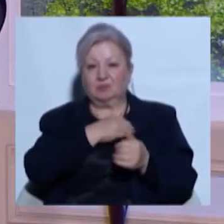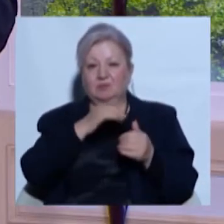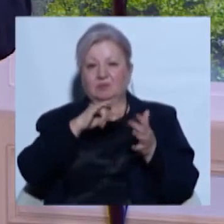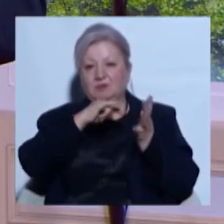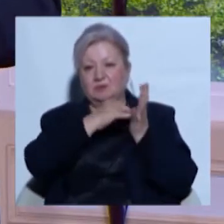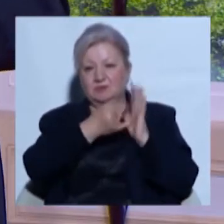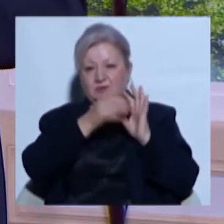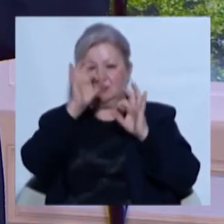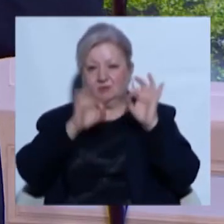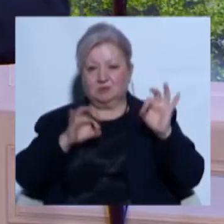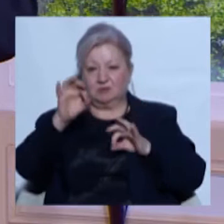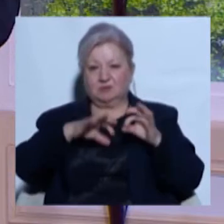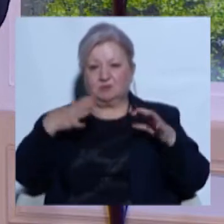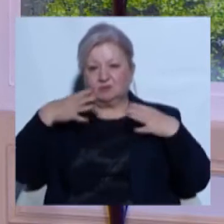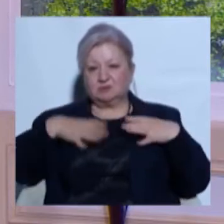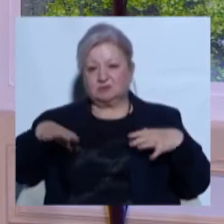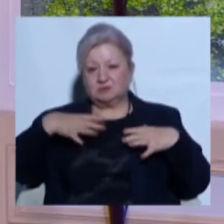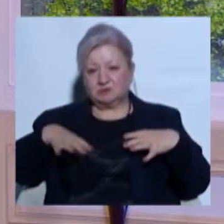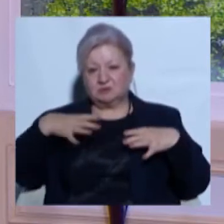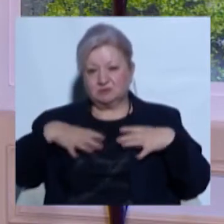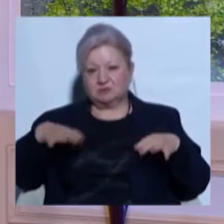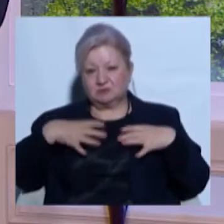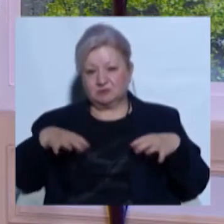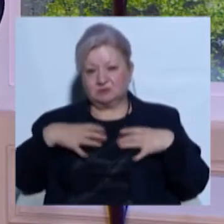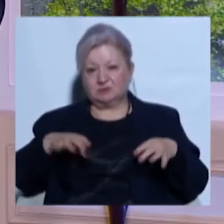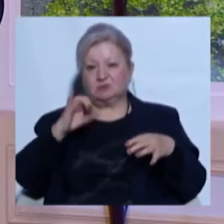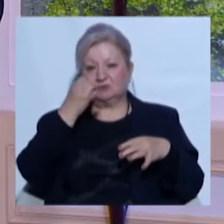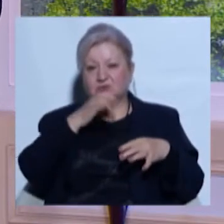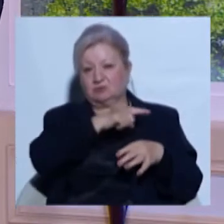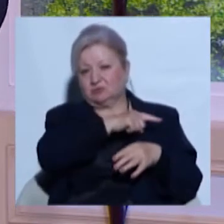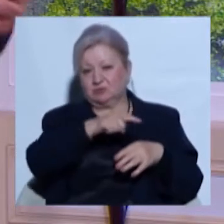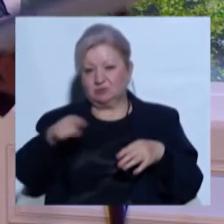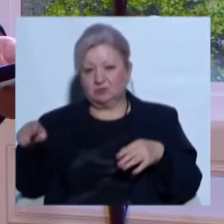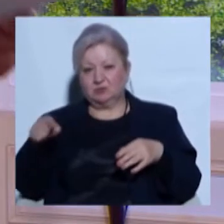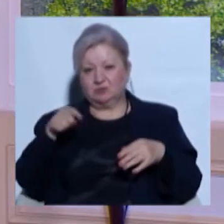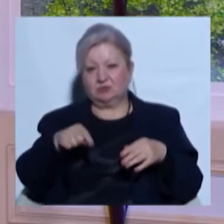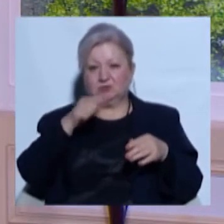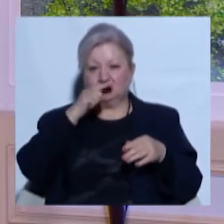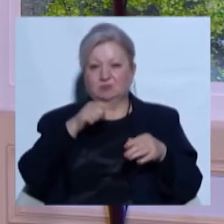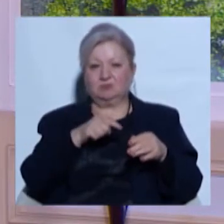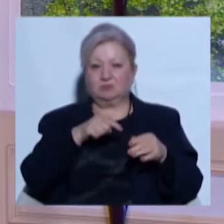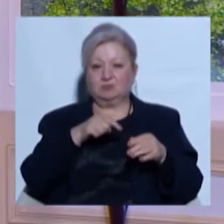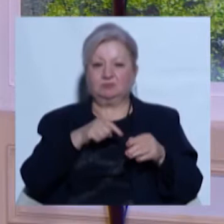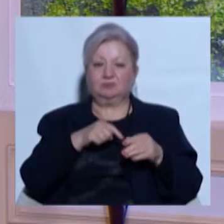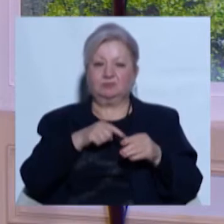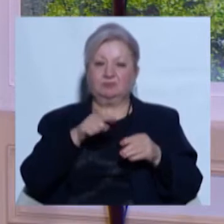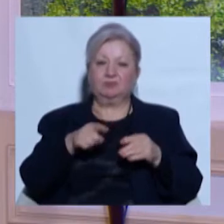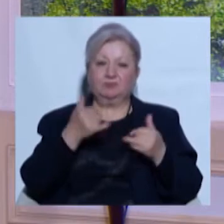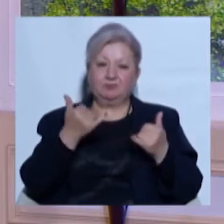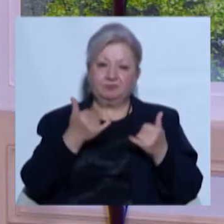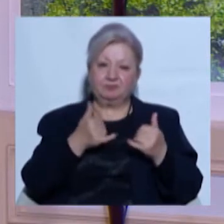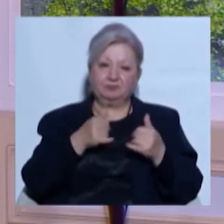სქემატურად საქართველოს ისტორიას გამოუყვე, ან სიღრმეებიდან ამოუყვე და